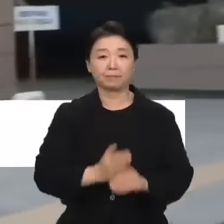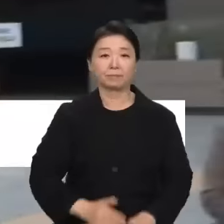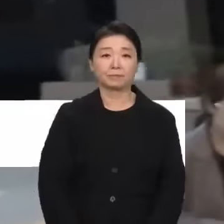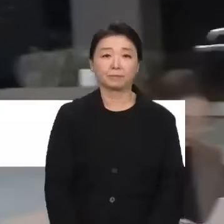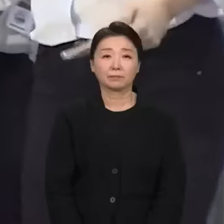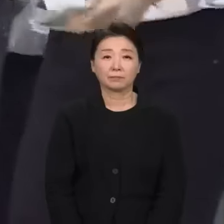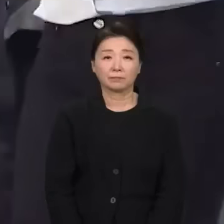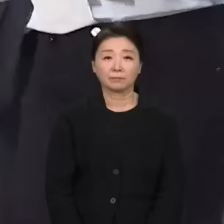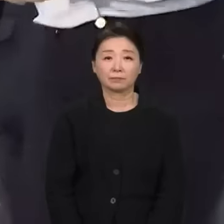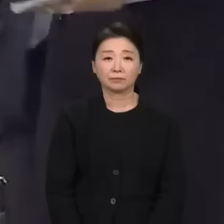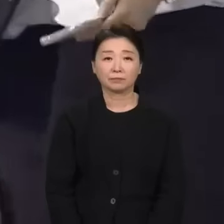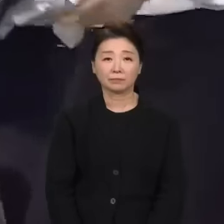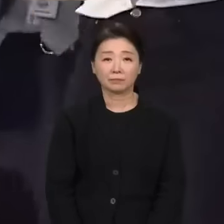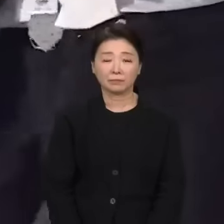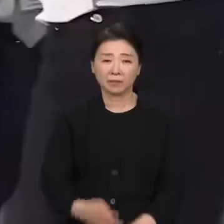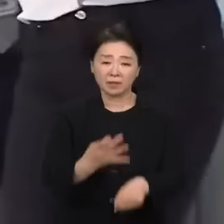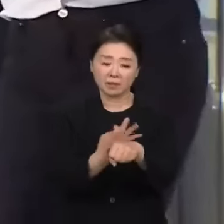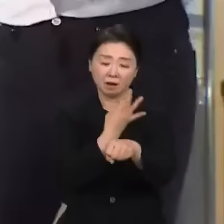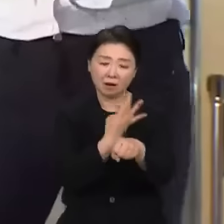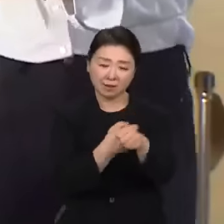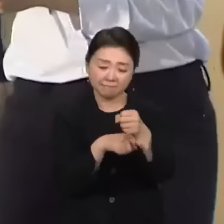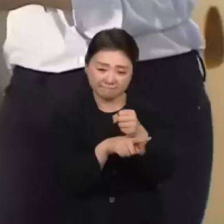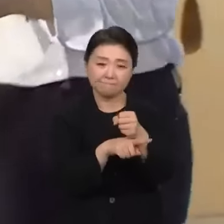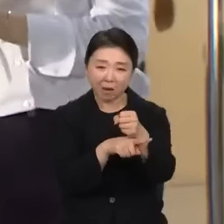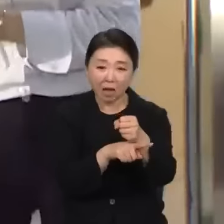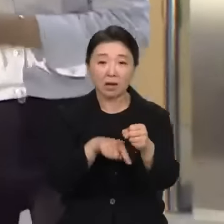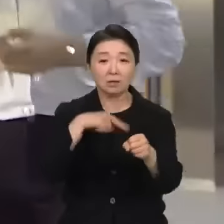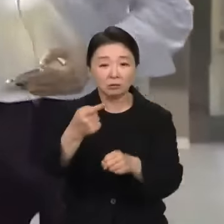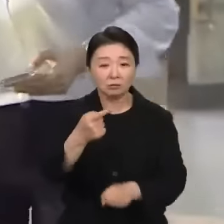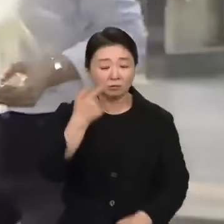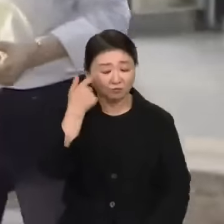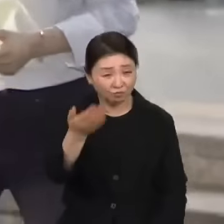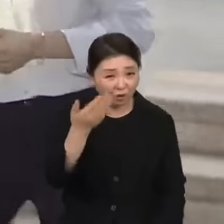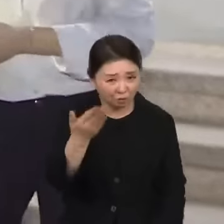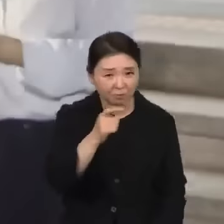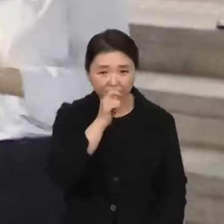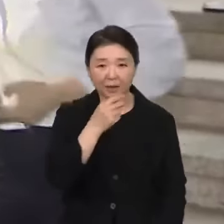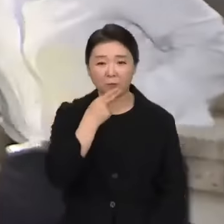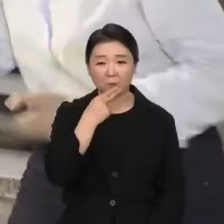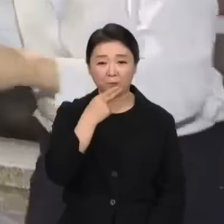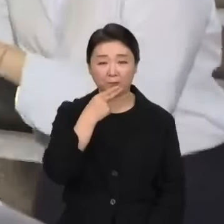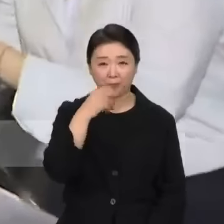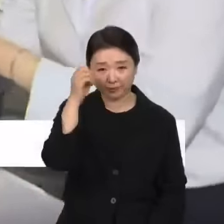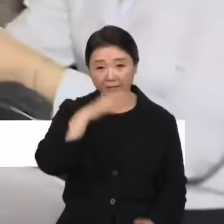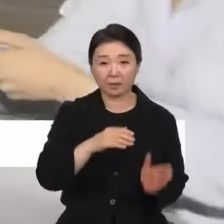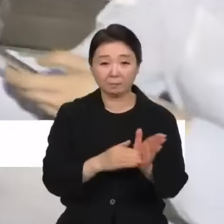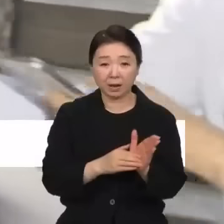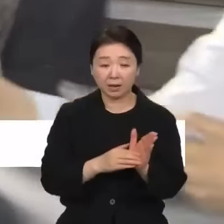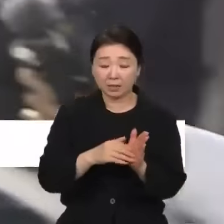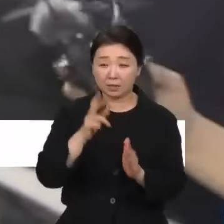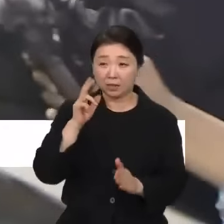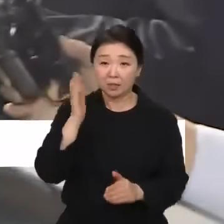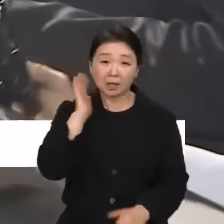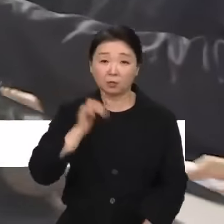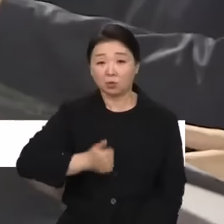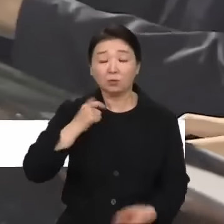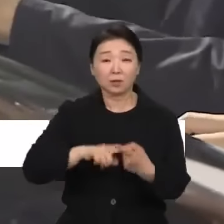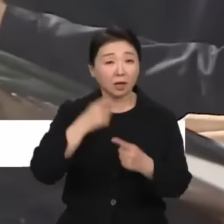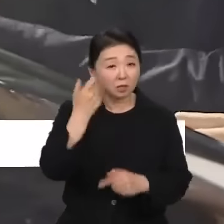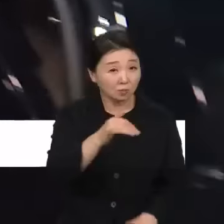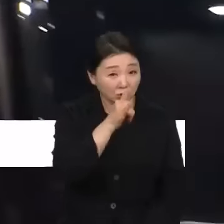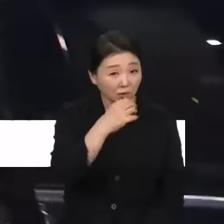알려졌습니다. 14시간 조사를 마친 뒤 취재진의 질문에도 답하지 않았습니다. 대통령 경로설에 대한 질문 있었는지 뭐라고